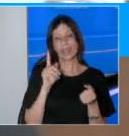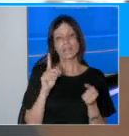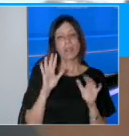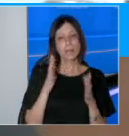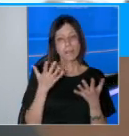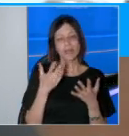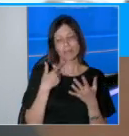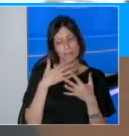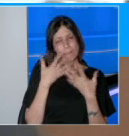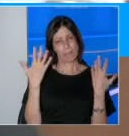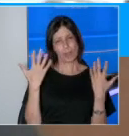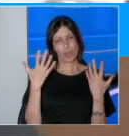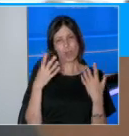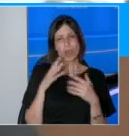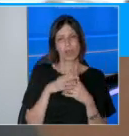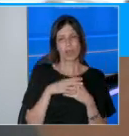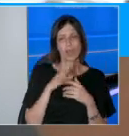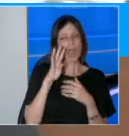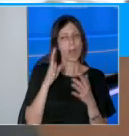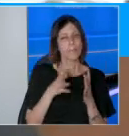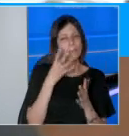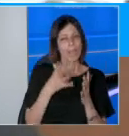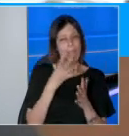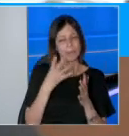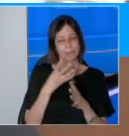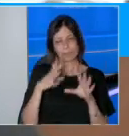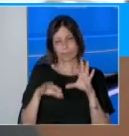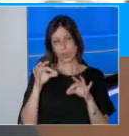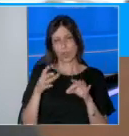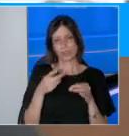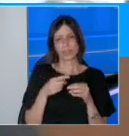אין שום ספק, ארבע פעמים בחירות,